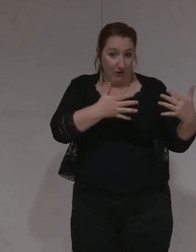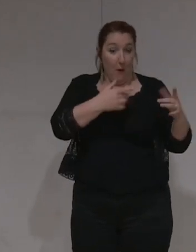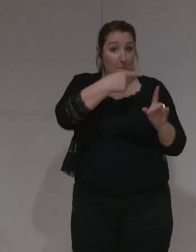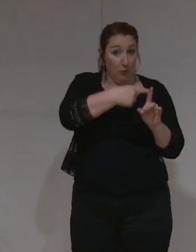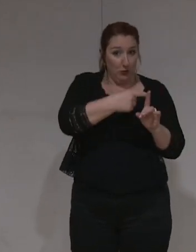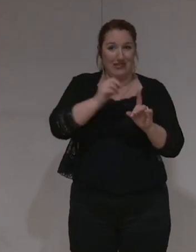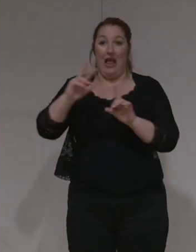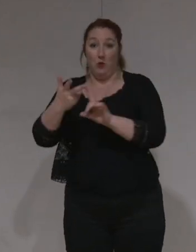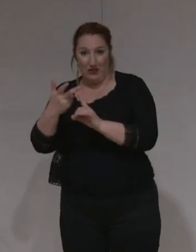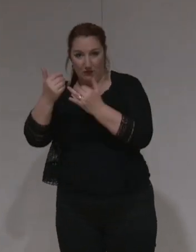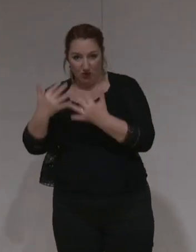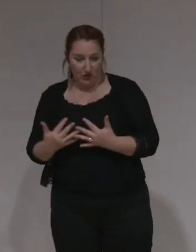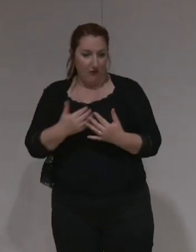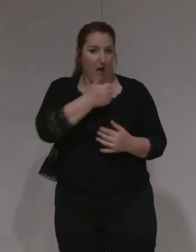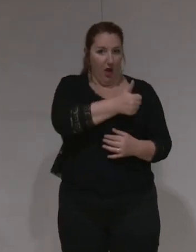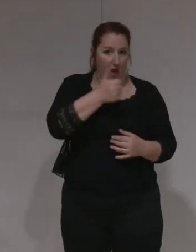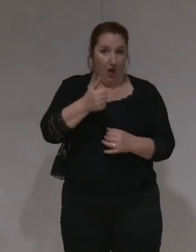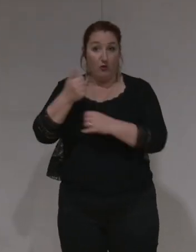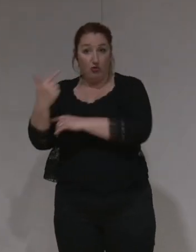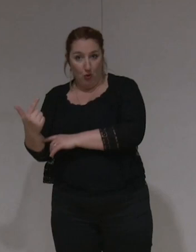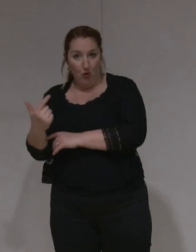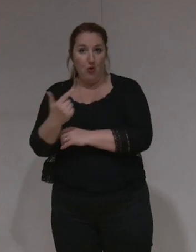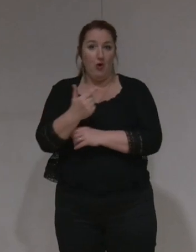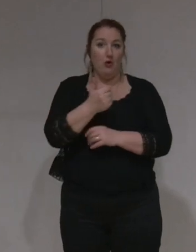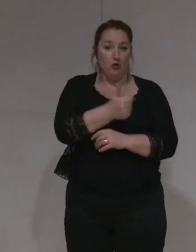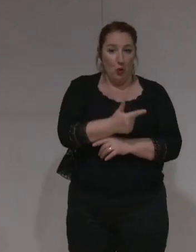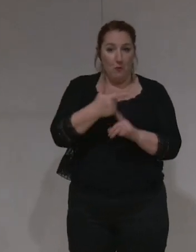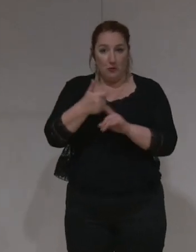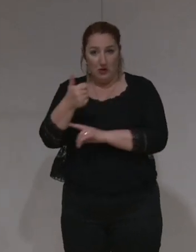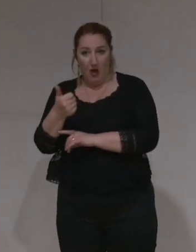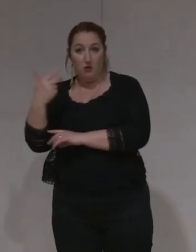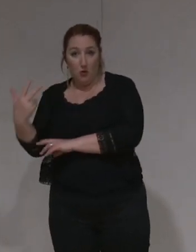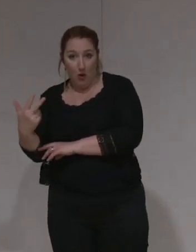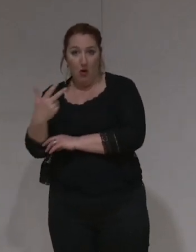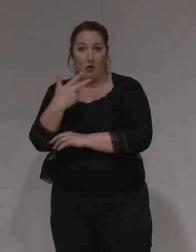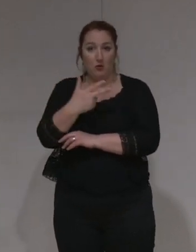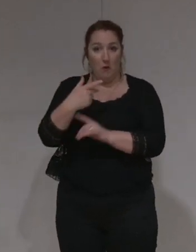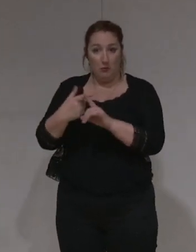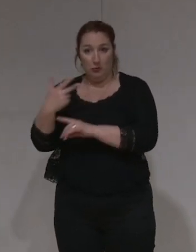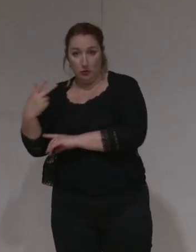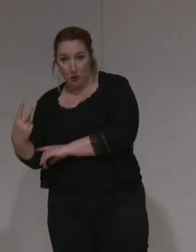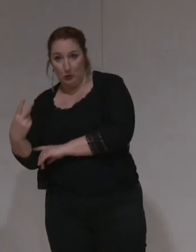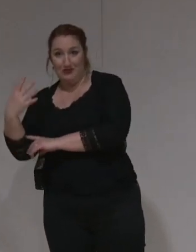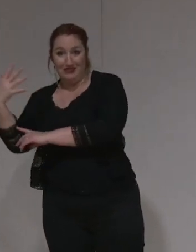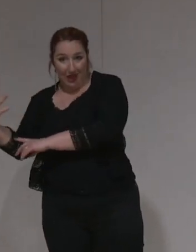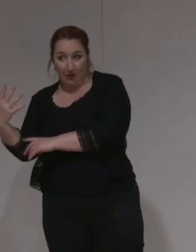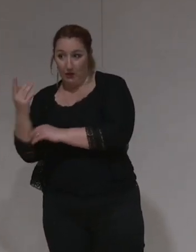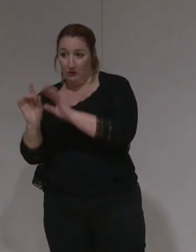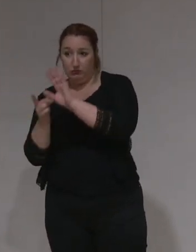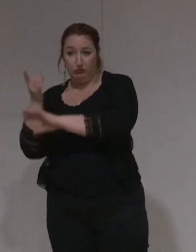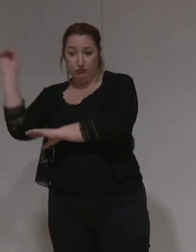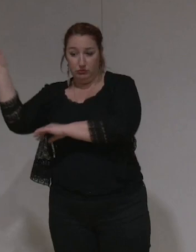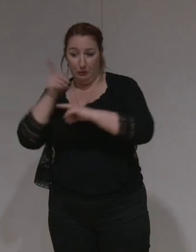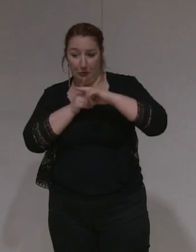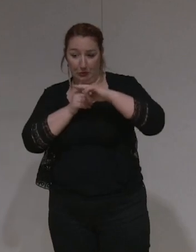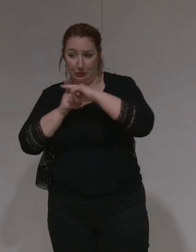2 2 2 + 1 3 3 + 2 5 et cela jusqu'à l'infini et lorsqu'il casse si